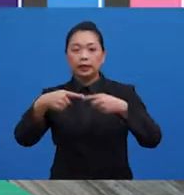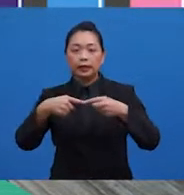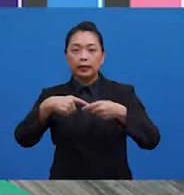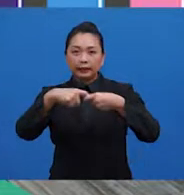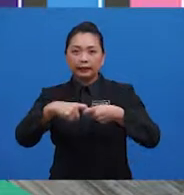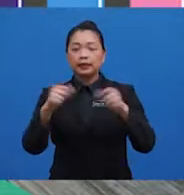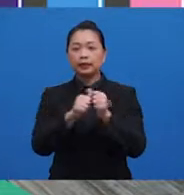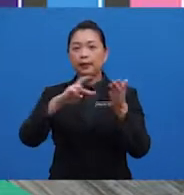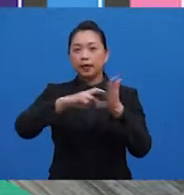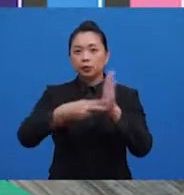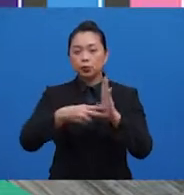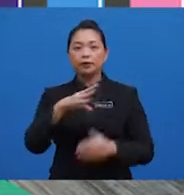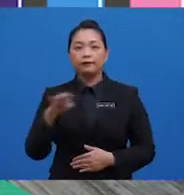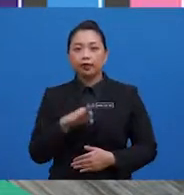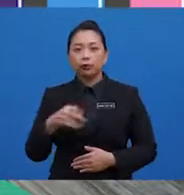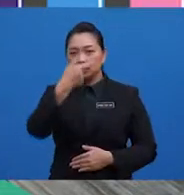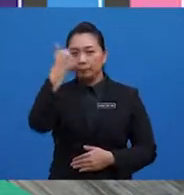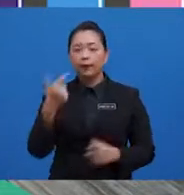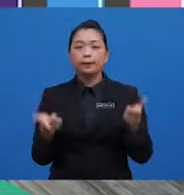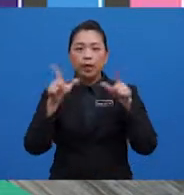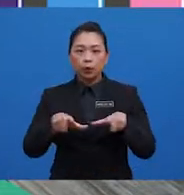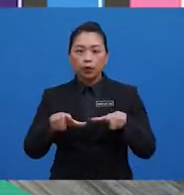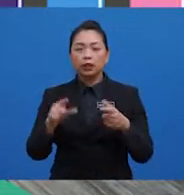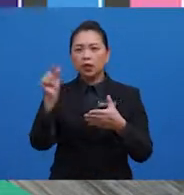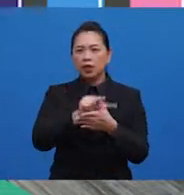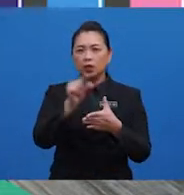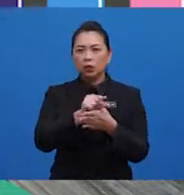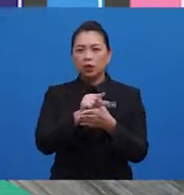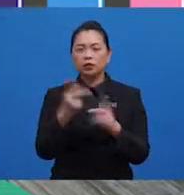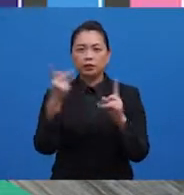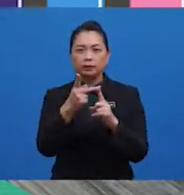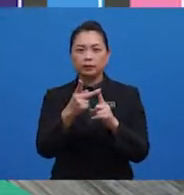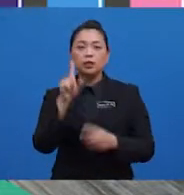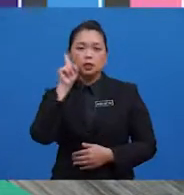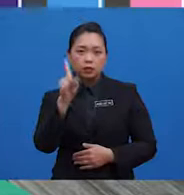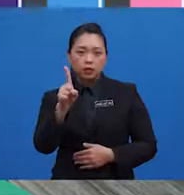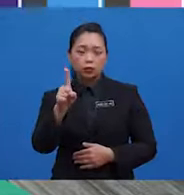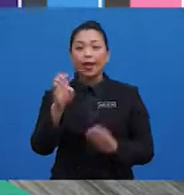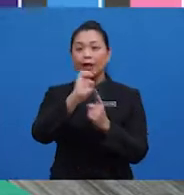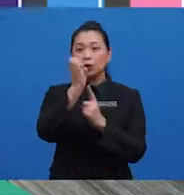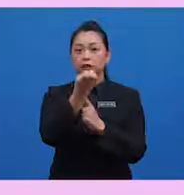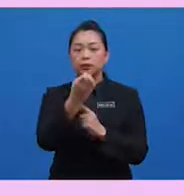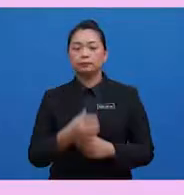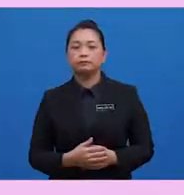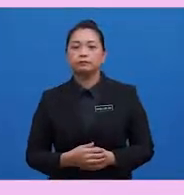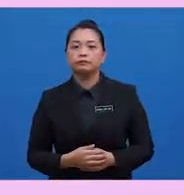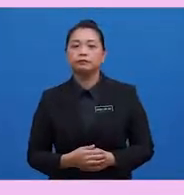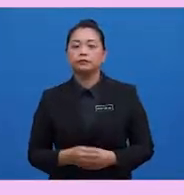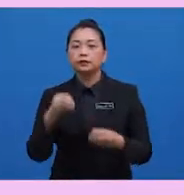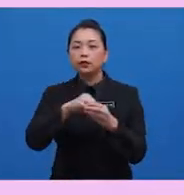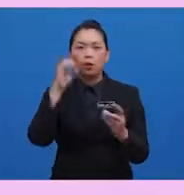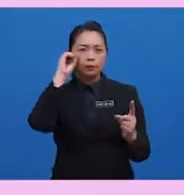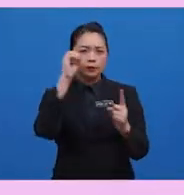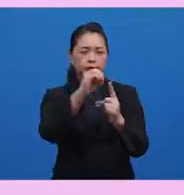maksud dan faktor yang menyebabkan berlakunya gangguan kepada sesebuah ekosistem. Dalam